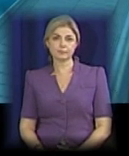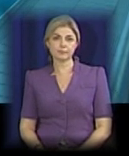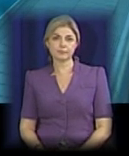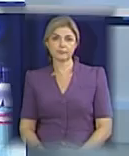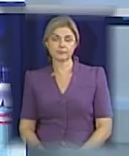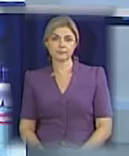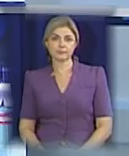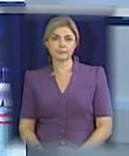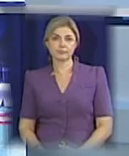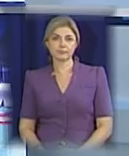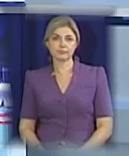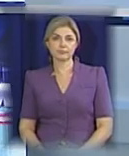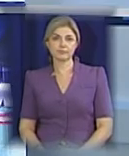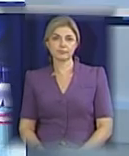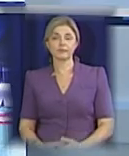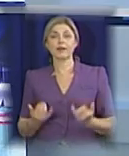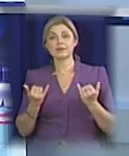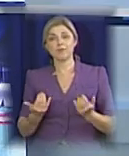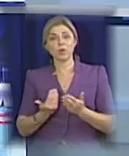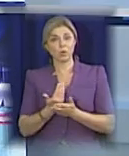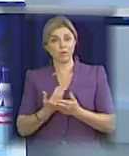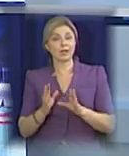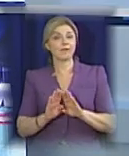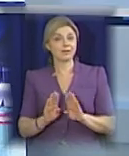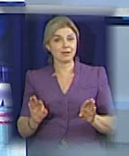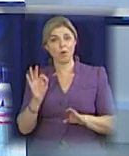Миколаївщини. І на сьогодні це всі